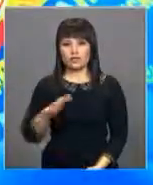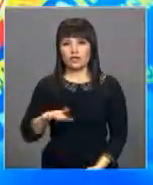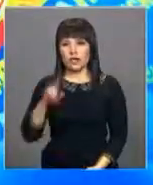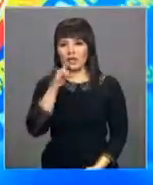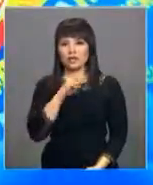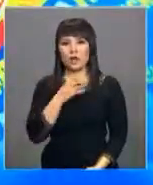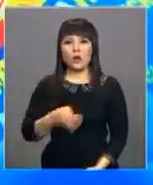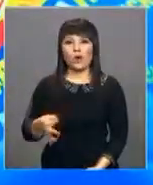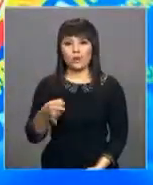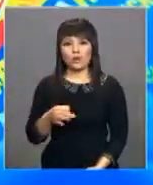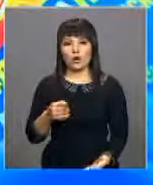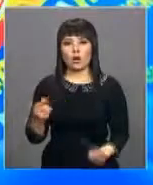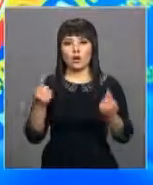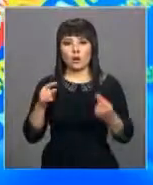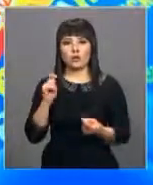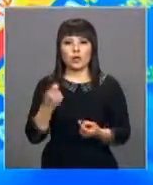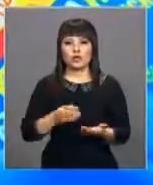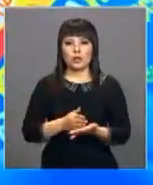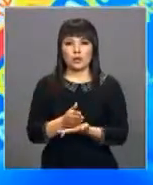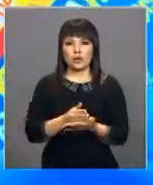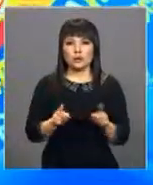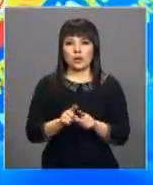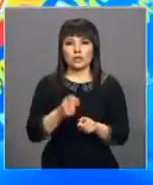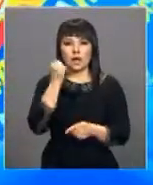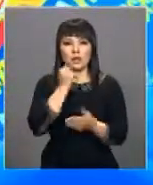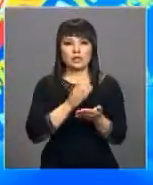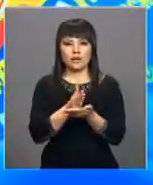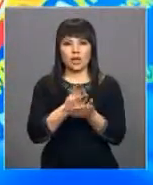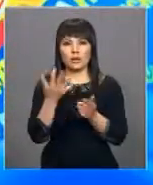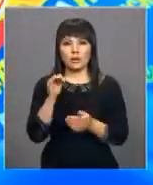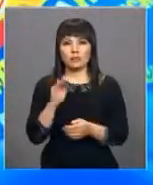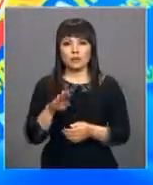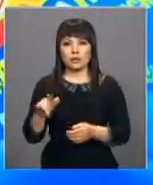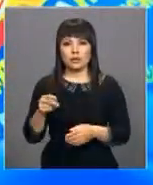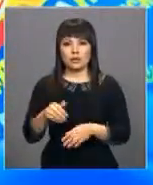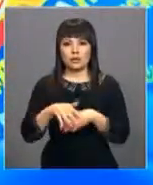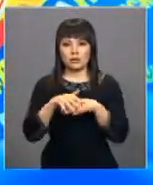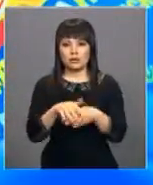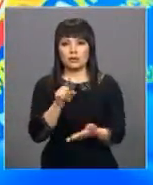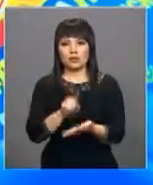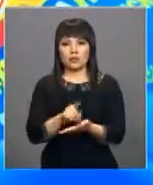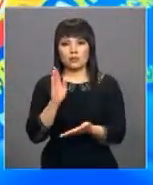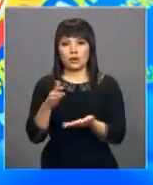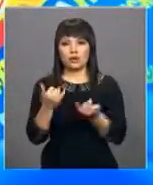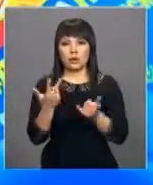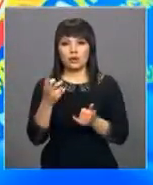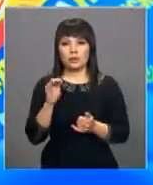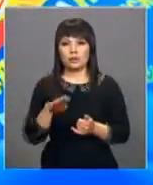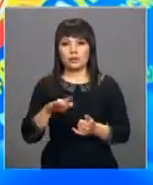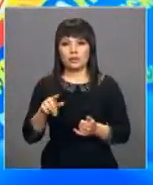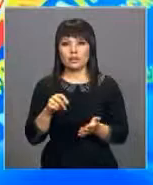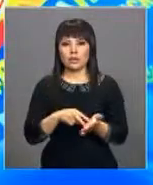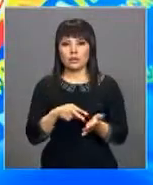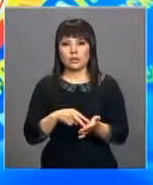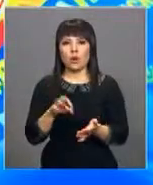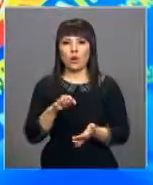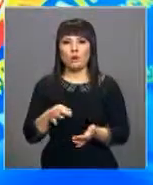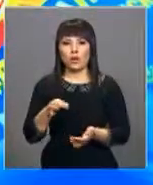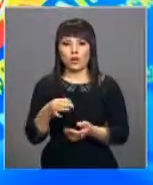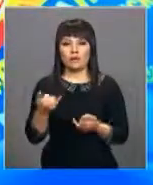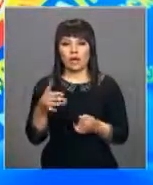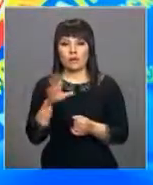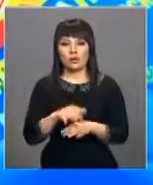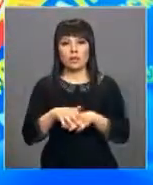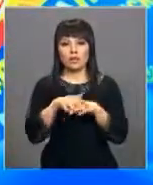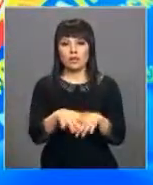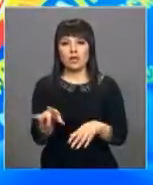Шығыс Қазақстан облысындағы Ұлы Отан соғысының ардагерлеріне 500 мың теңгеден беріледі. Жәрдемақының 300 мың теңгесі облыс қазынасынан қарастырылса,